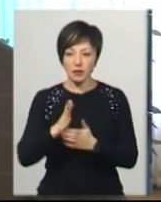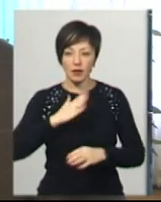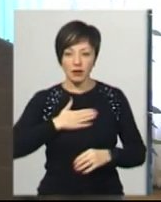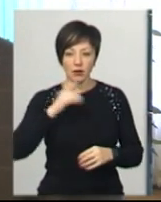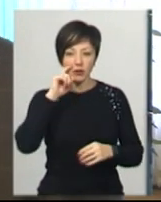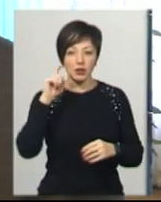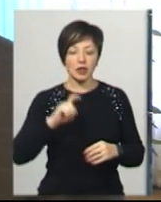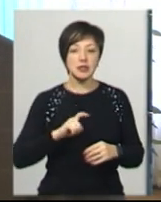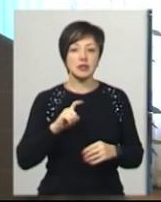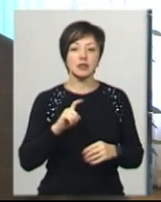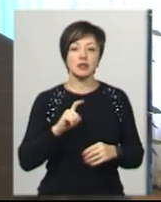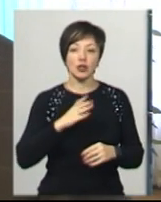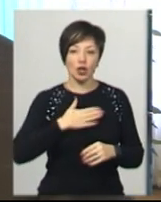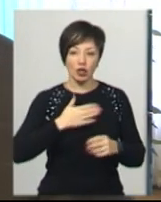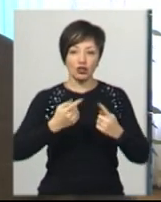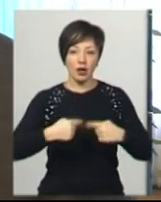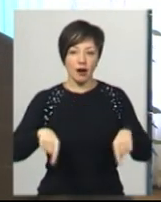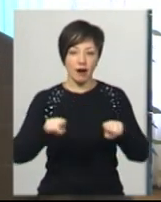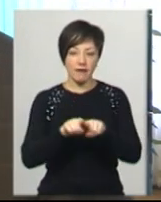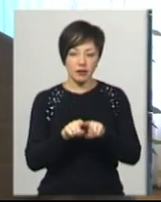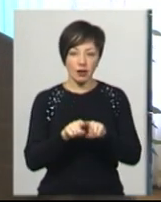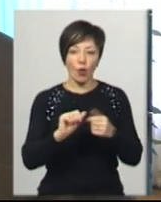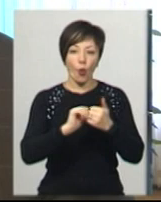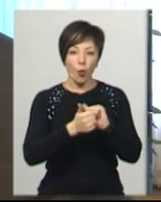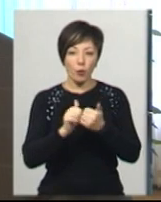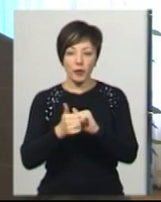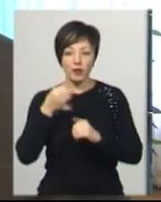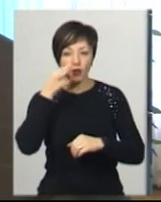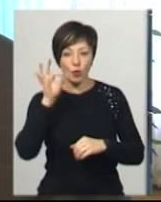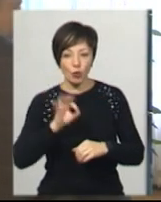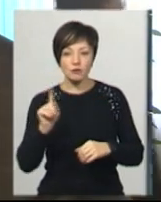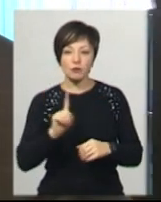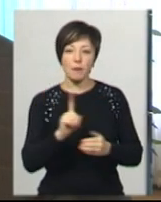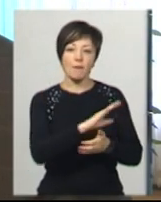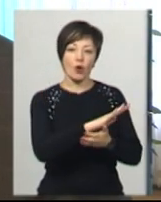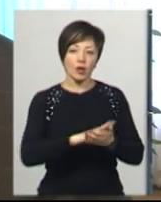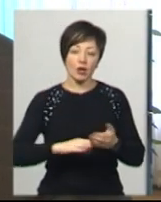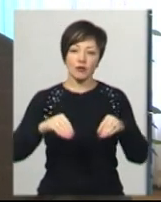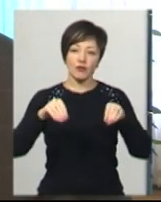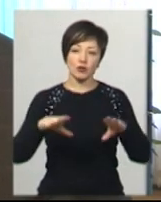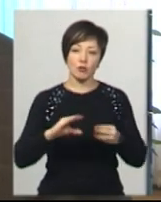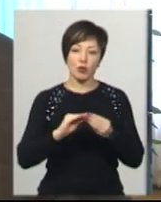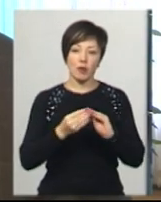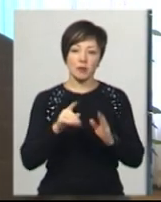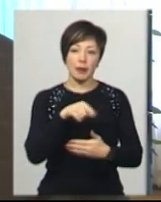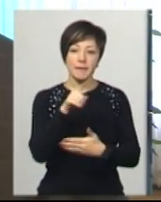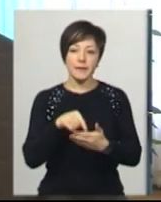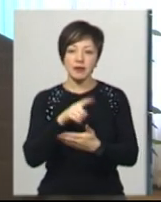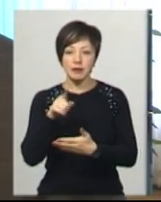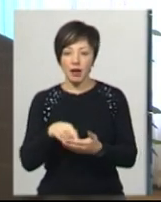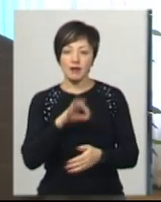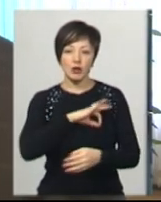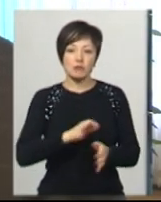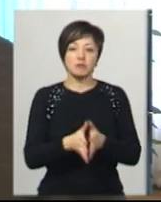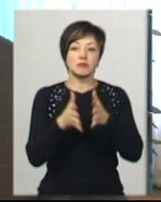так, зокрема і наших кафедральних, обмін цим досвідом з метою подальшого вирішення проблематичних питань та використання